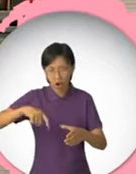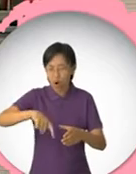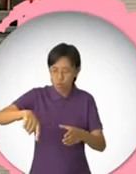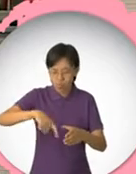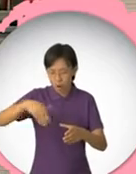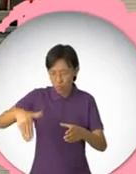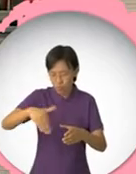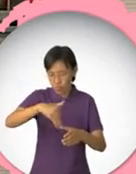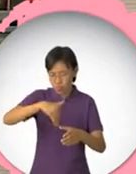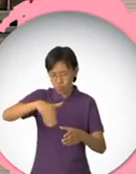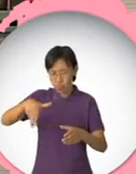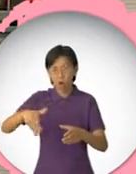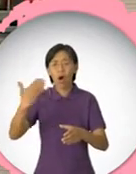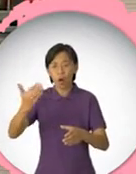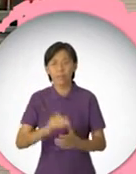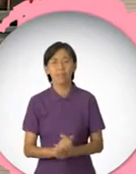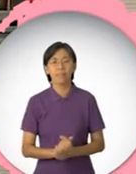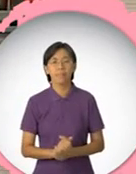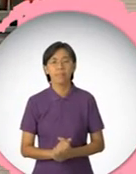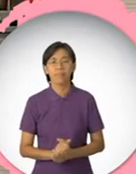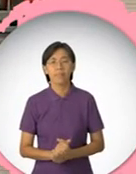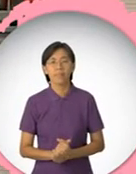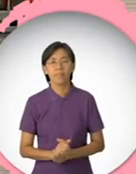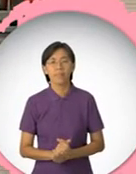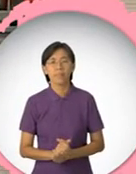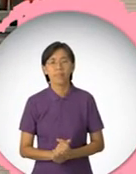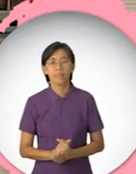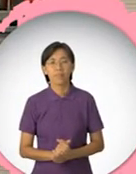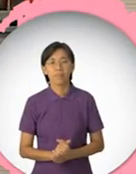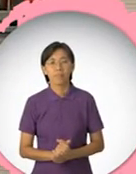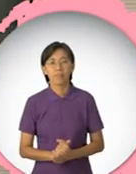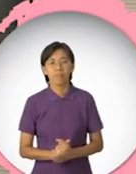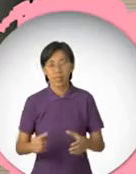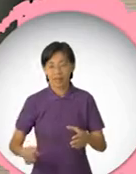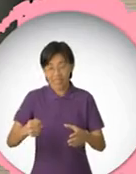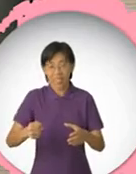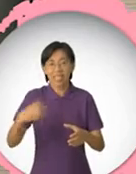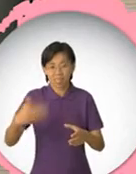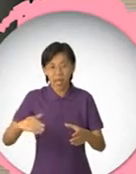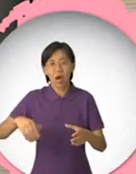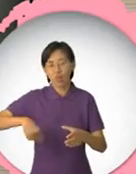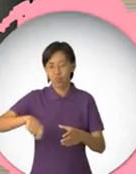คนส่วนผสม ช่วยกลับส่วนผสม ครับผมอาจจะมีบางส่วนที่ติดอยู่ที่พายไม้ตะข